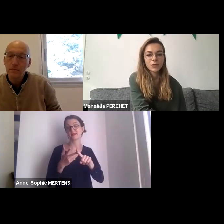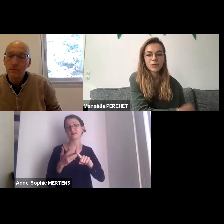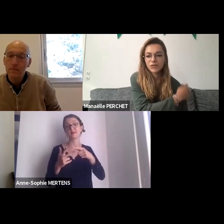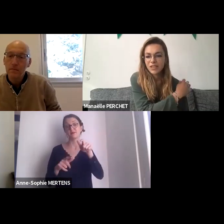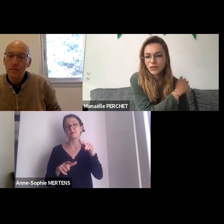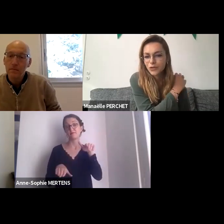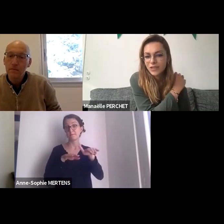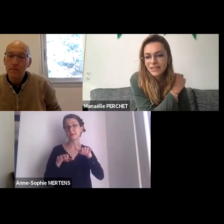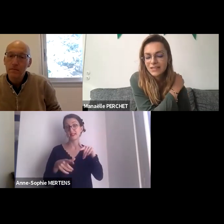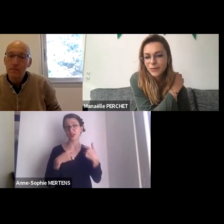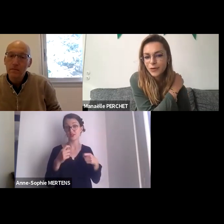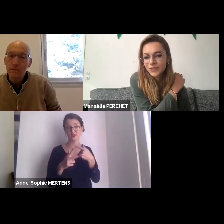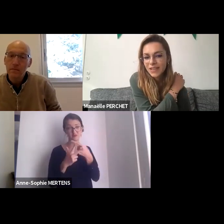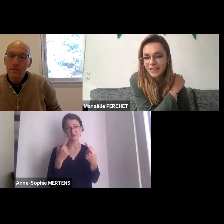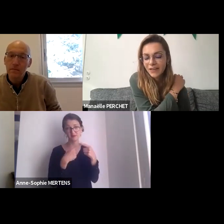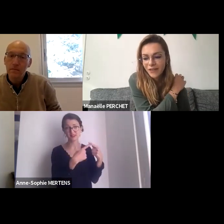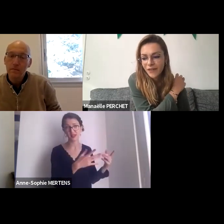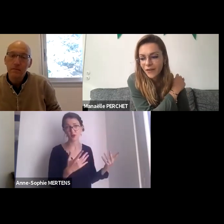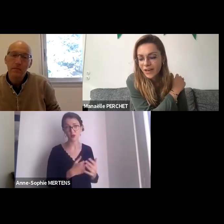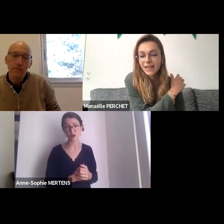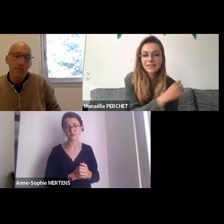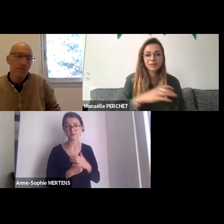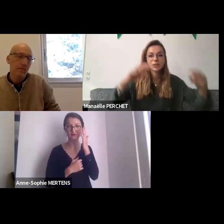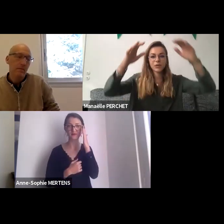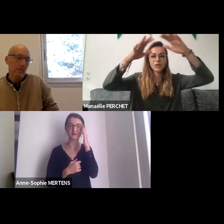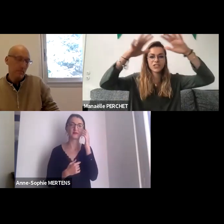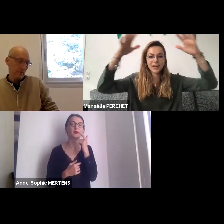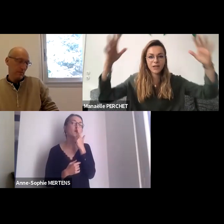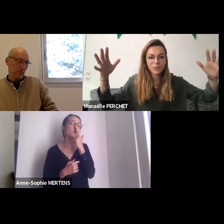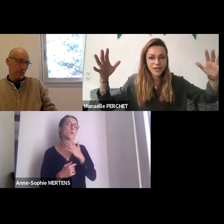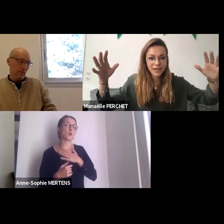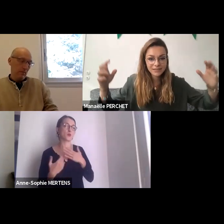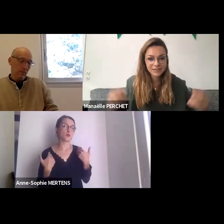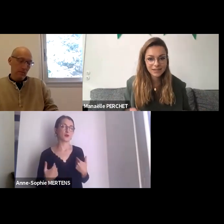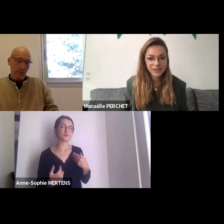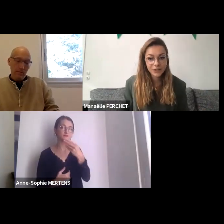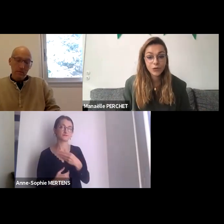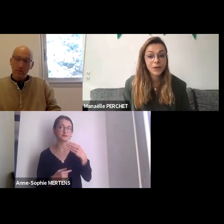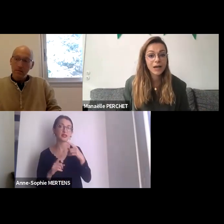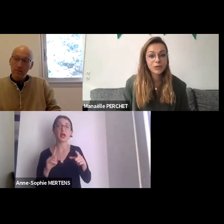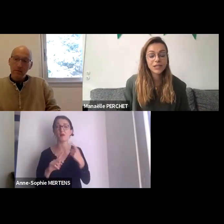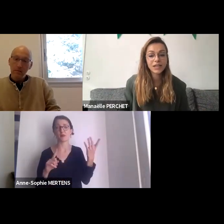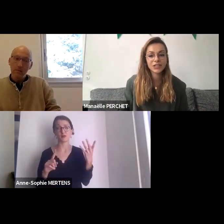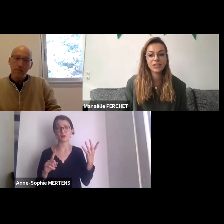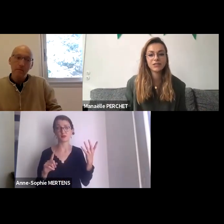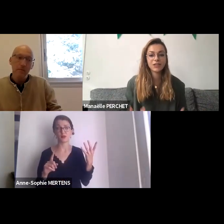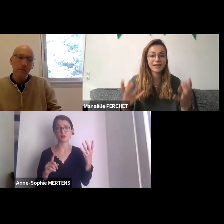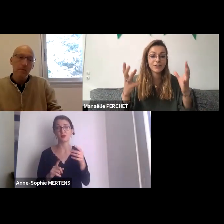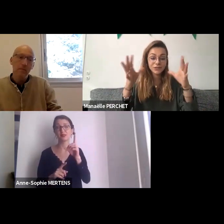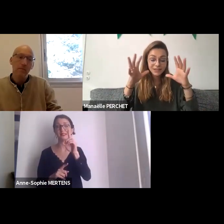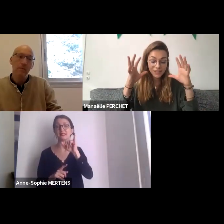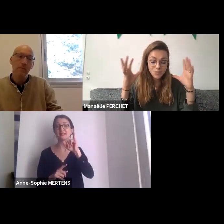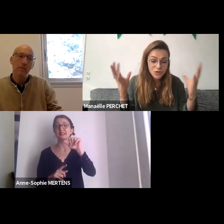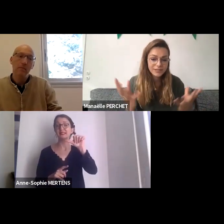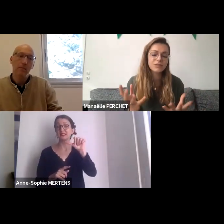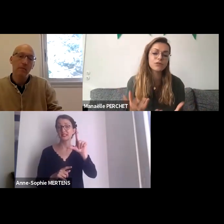Le premier conseil que je donnerais, c'est simplement d'aller regarder un petit peu l'Agile Umbrella. C'est le parapluie agile dans lequel, en